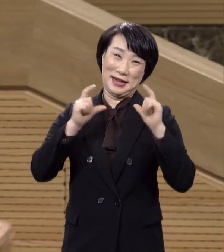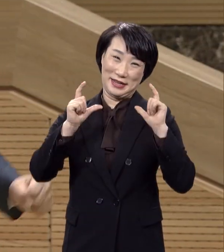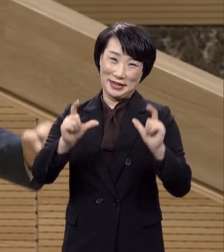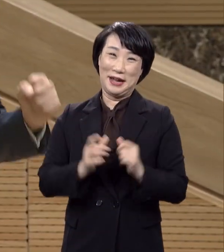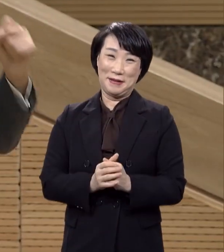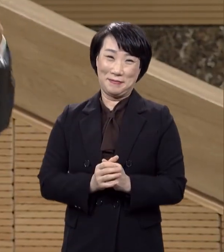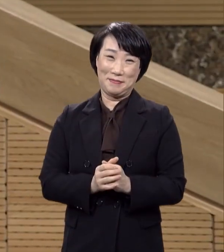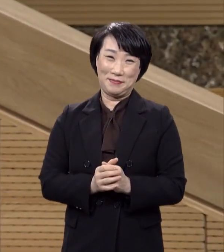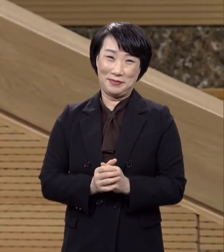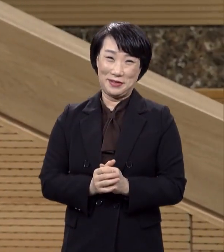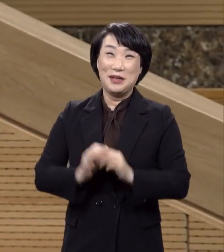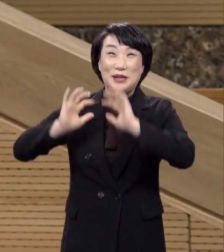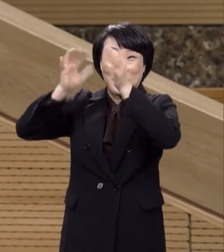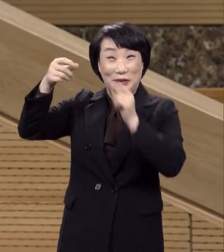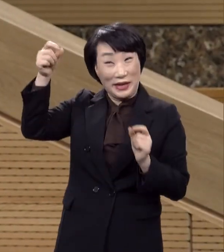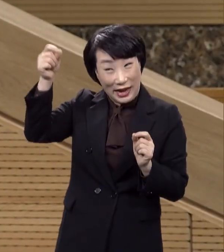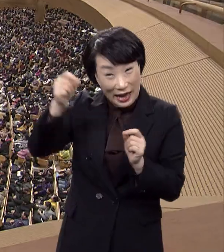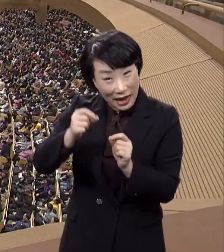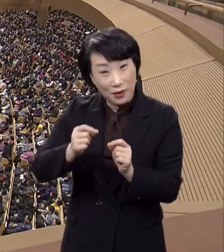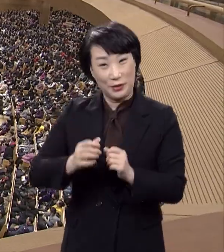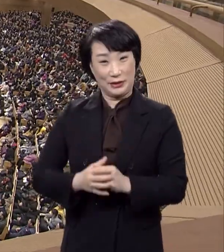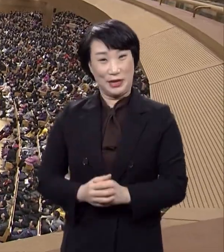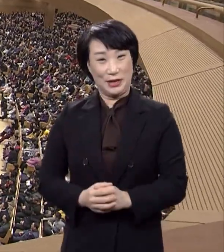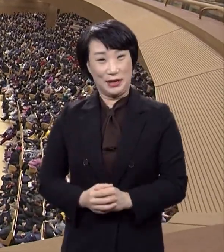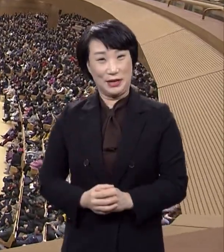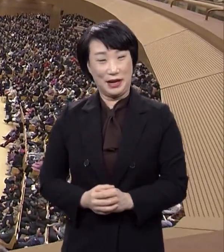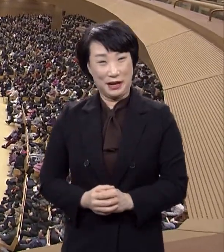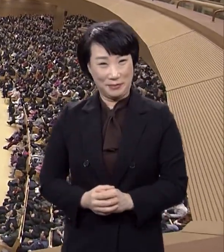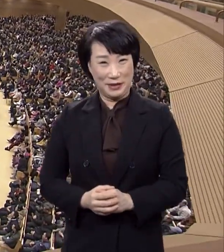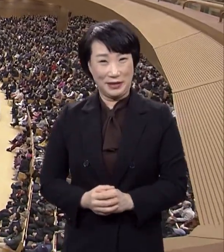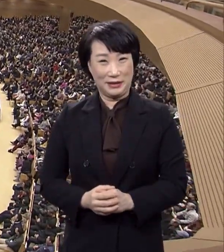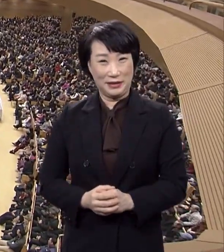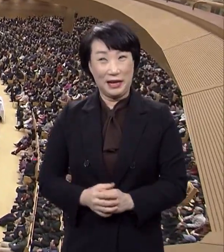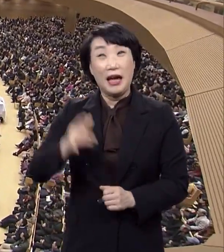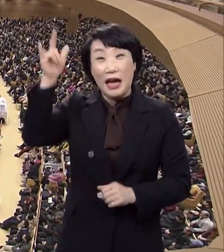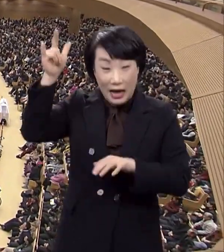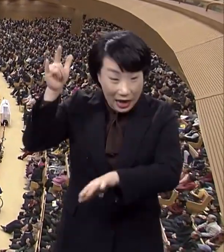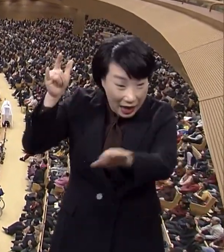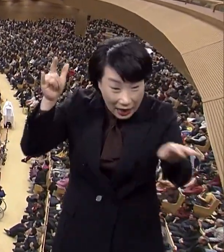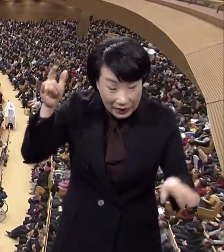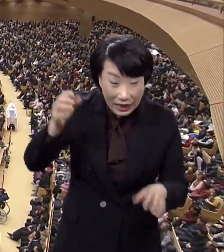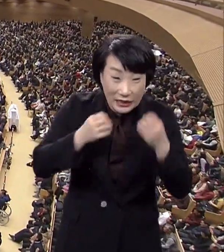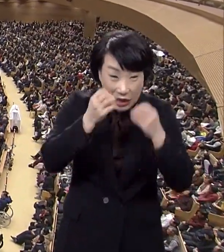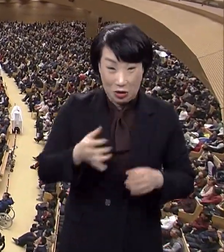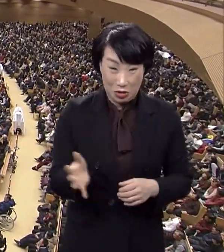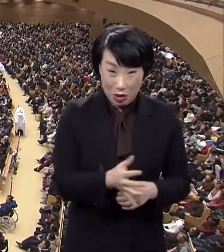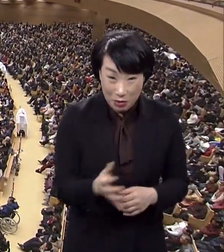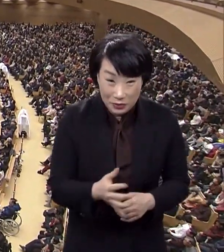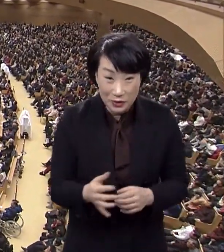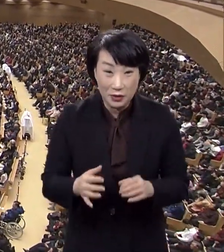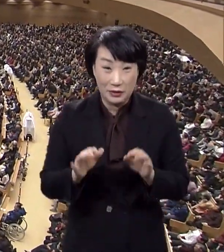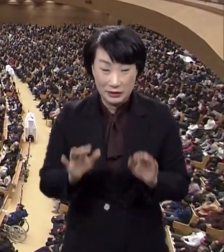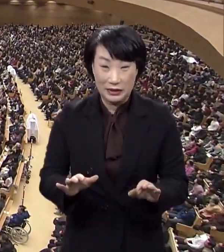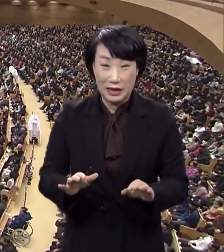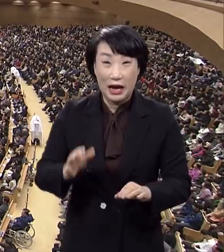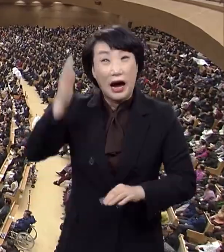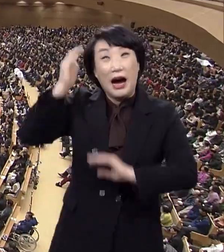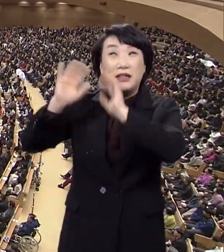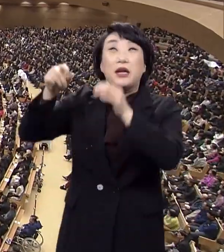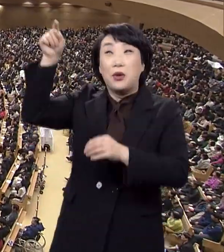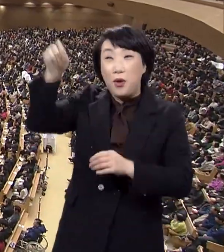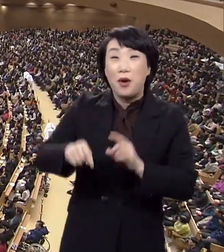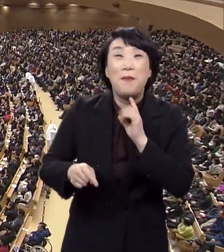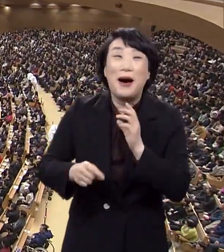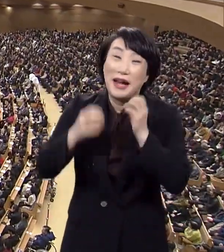회개하라. 천국이 가까웠다. 해 아래는 새 것이 없나니 하늘에서